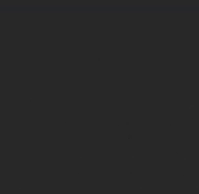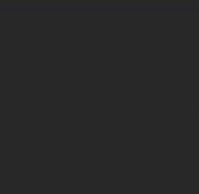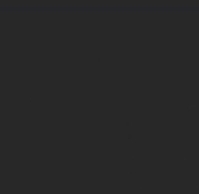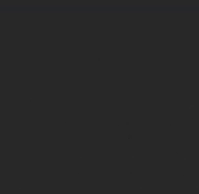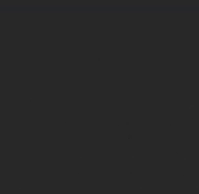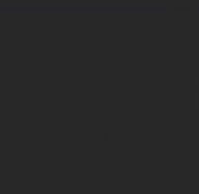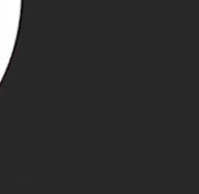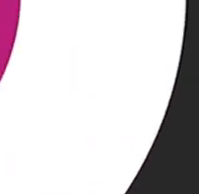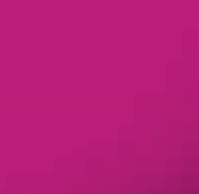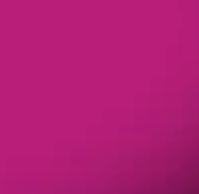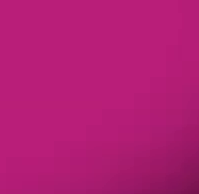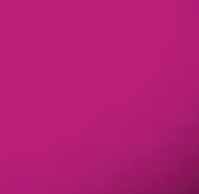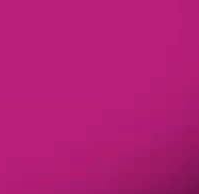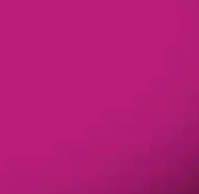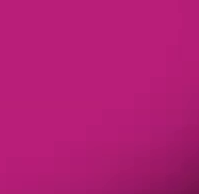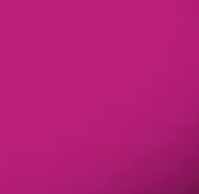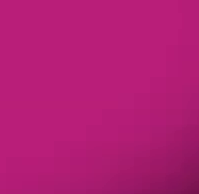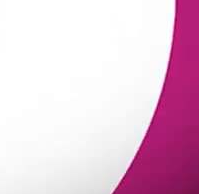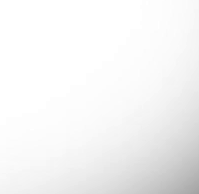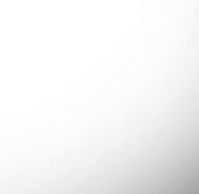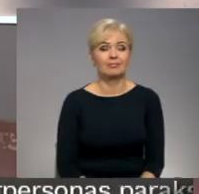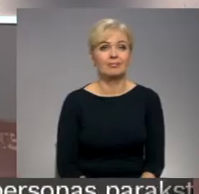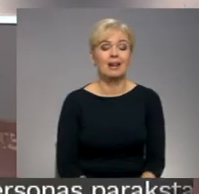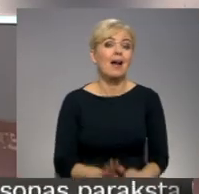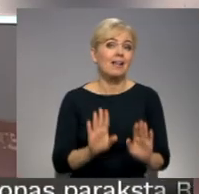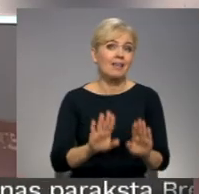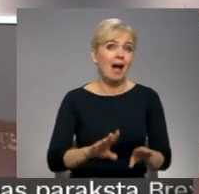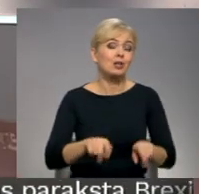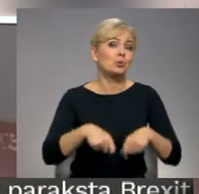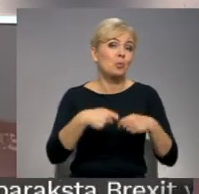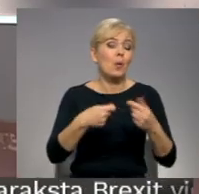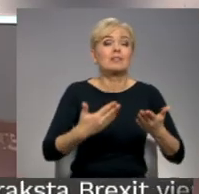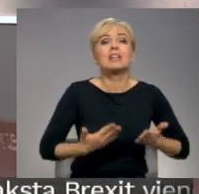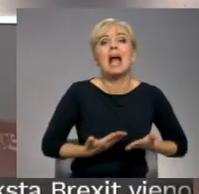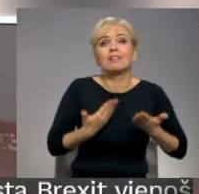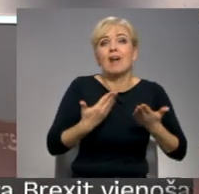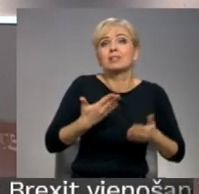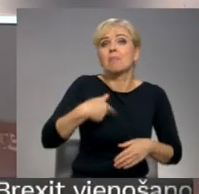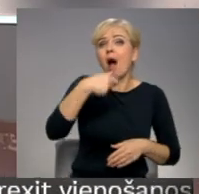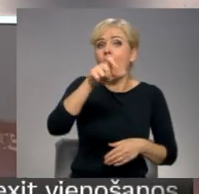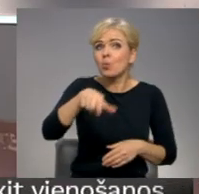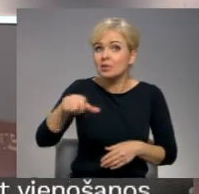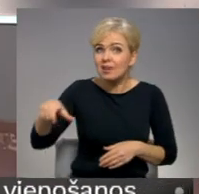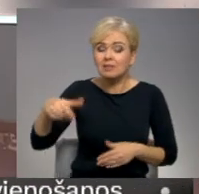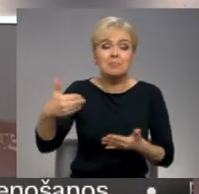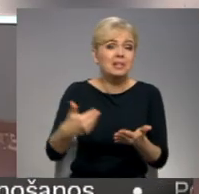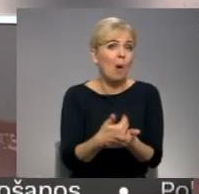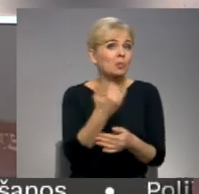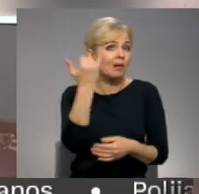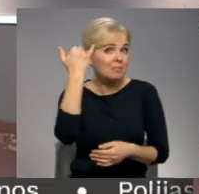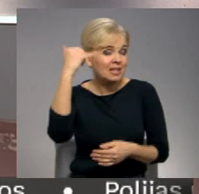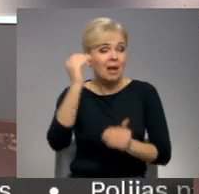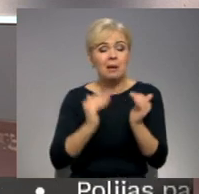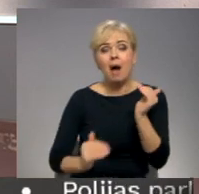Re, viss ēters ir te! Lai iedvesmotu audzēkņus jaunām idejām un